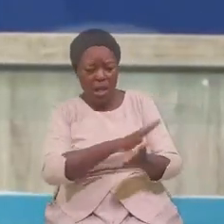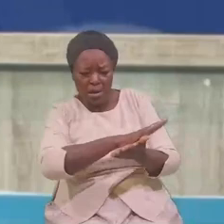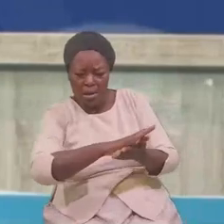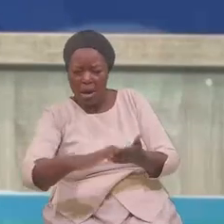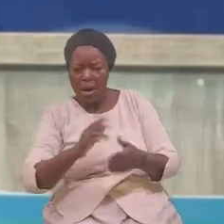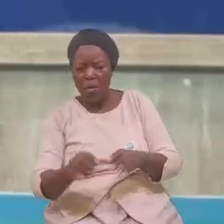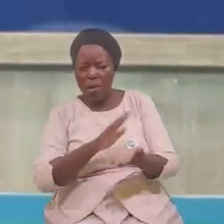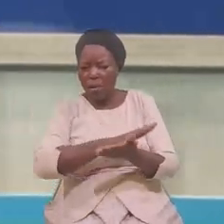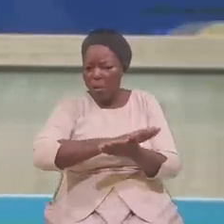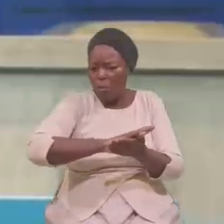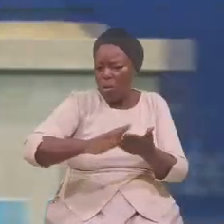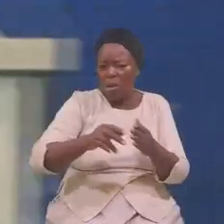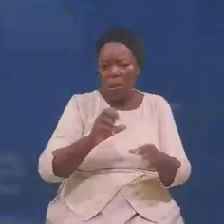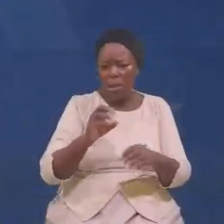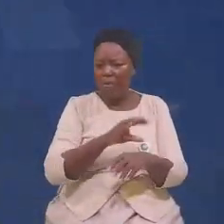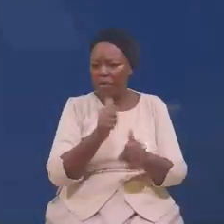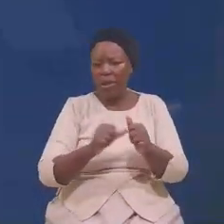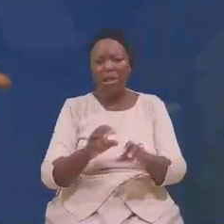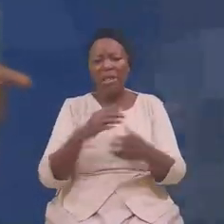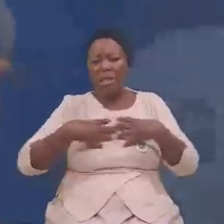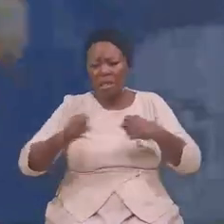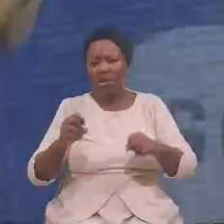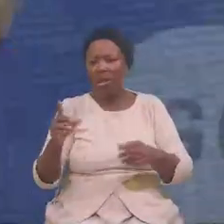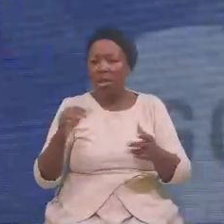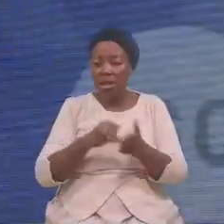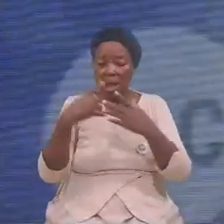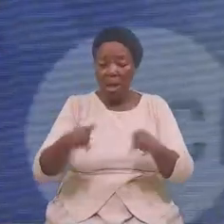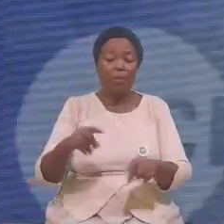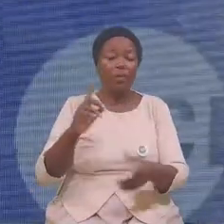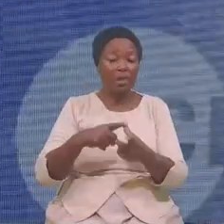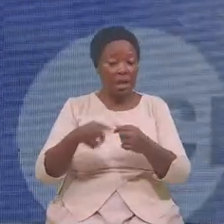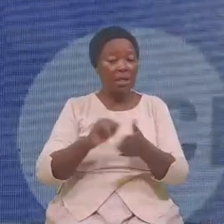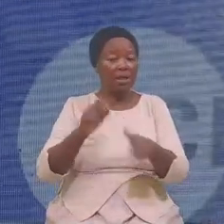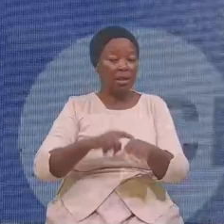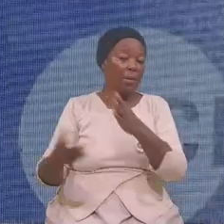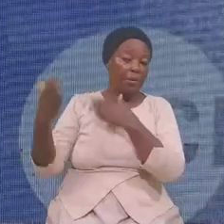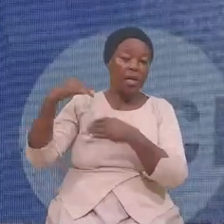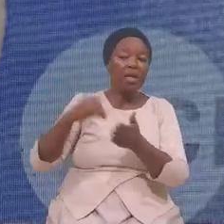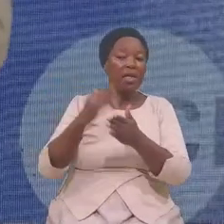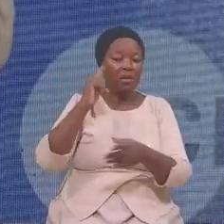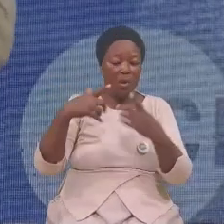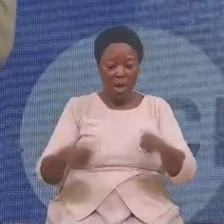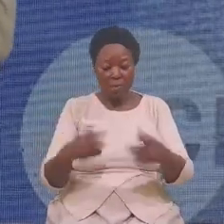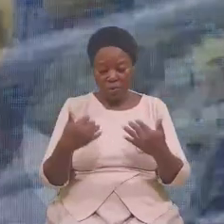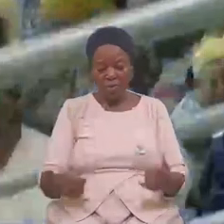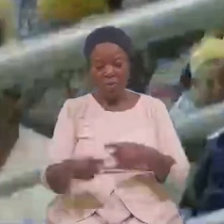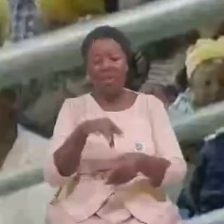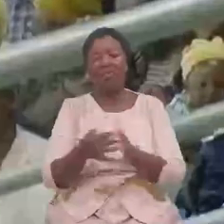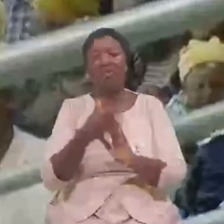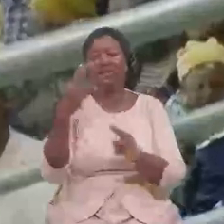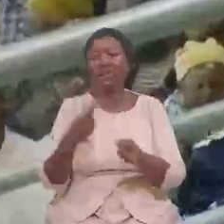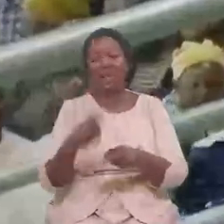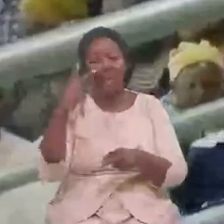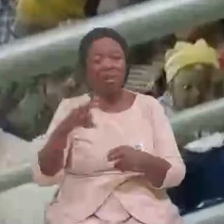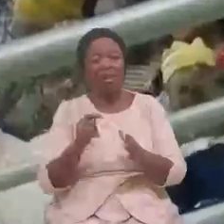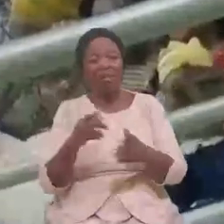purifiés, guéris. Cela est arrivé dans le passé. Ça va arriver ce jour. Regardez l'homme